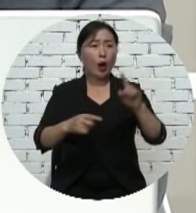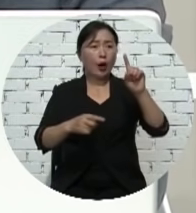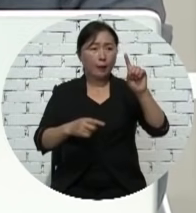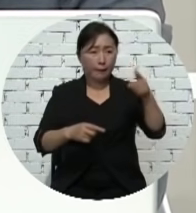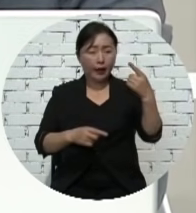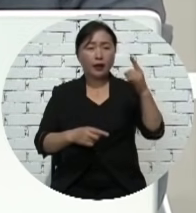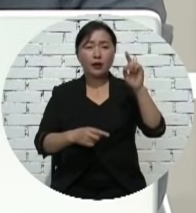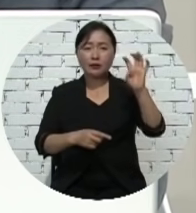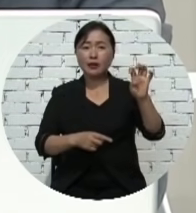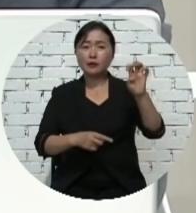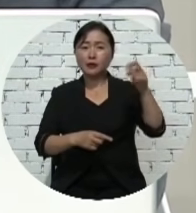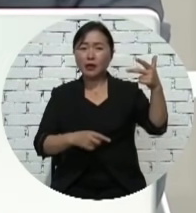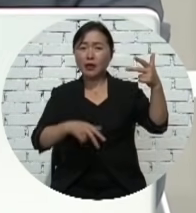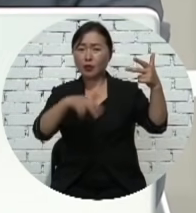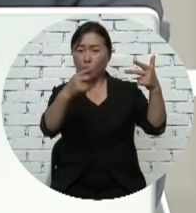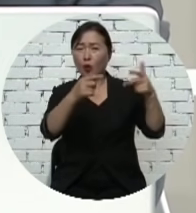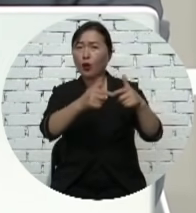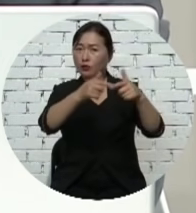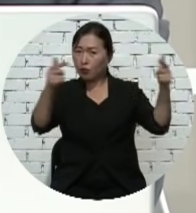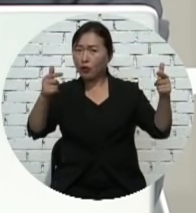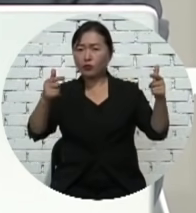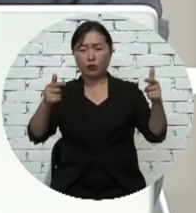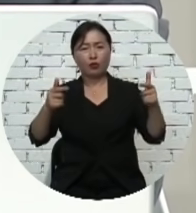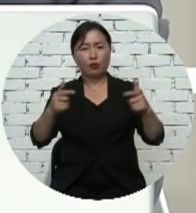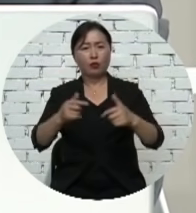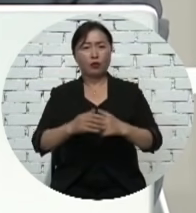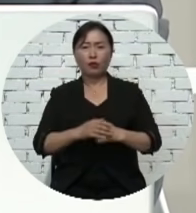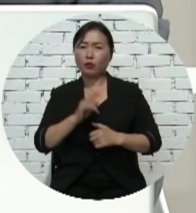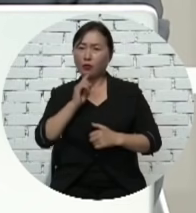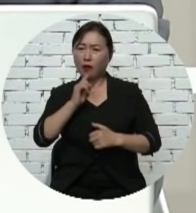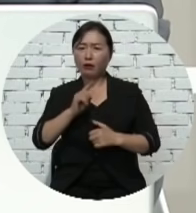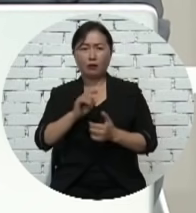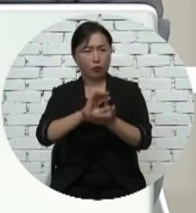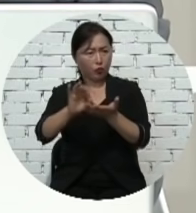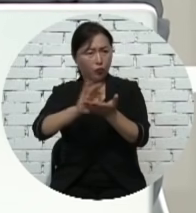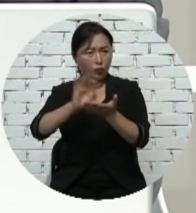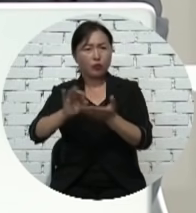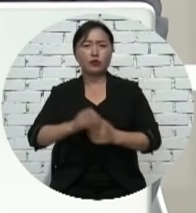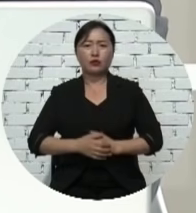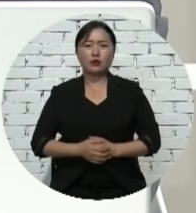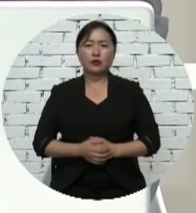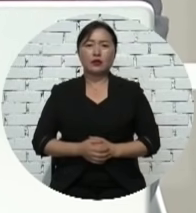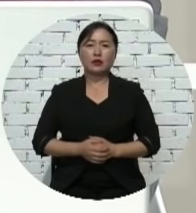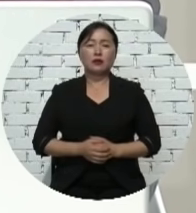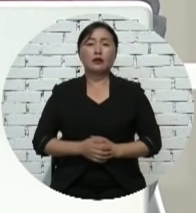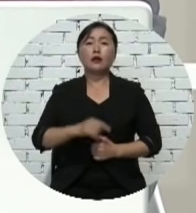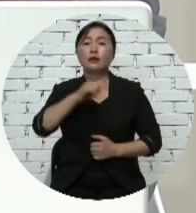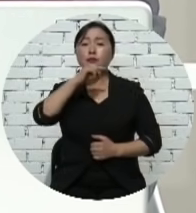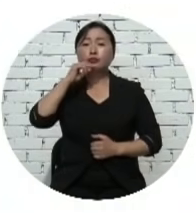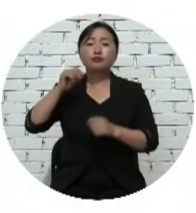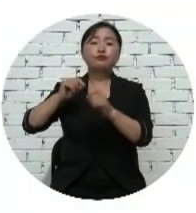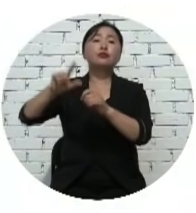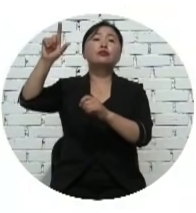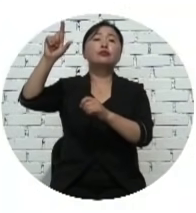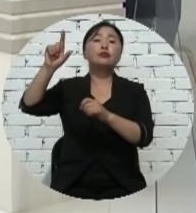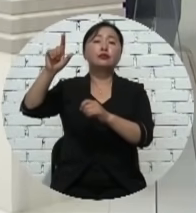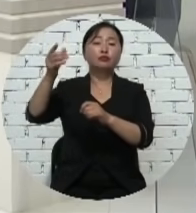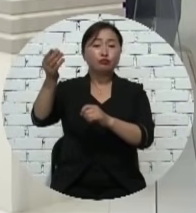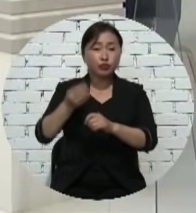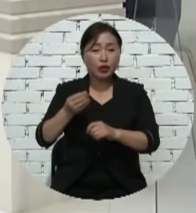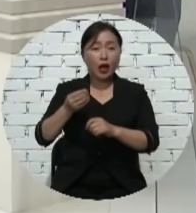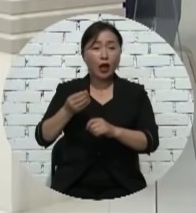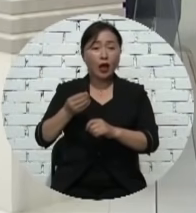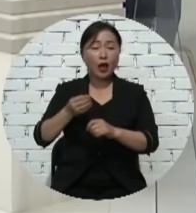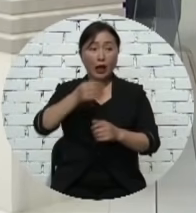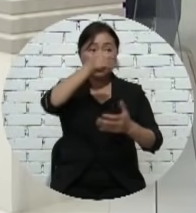늘려가지고 148조 같으면 얼마든지 하죠. 안 그래요? 이건 팩트예요. 통계. 아니 근데 그 부채하고 그 자산에 인과관계가